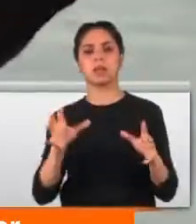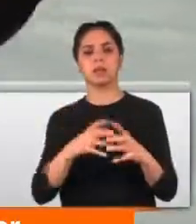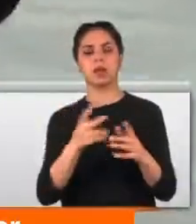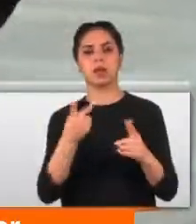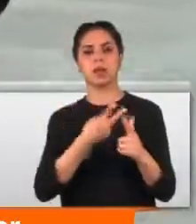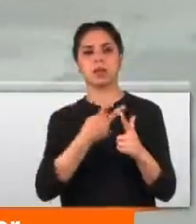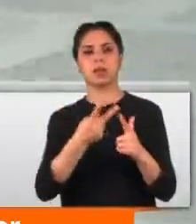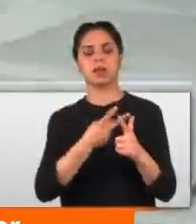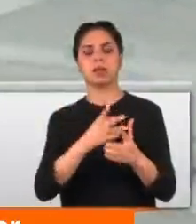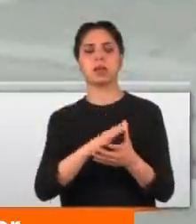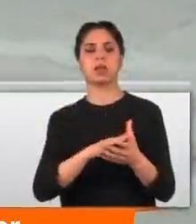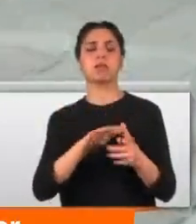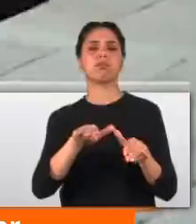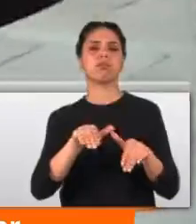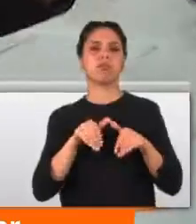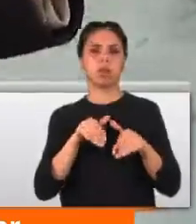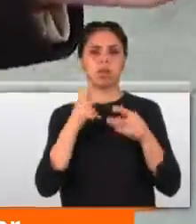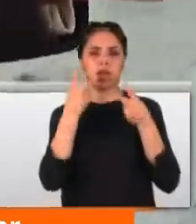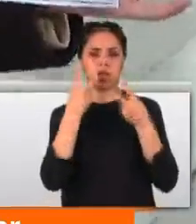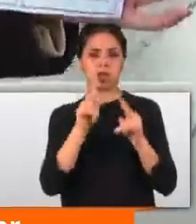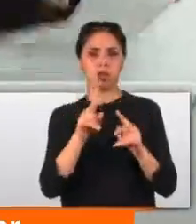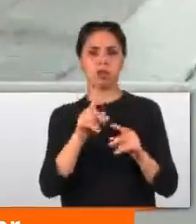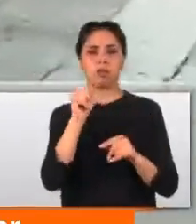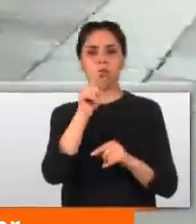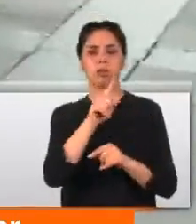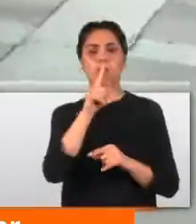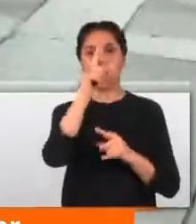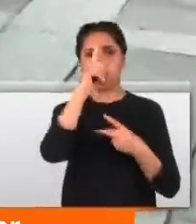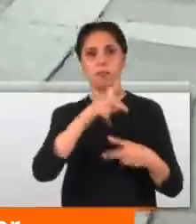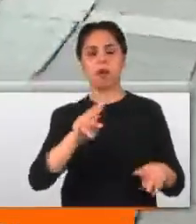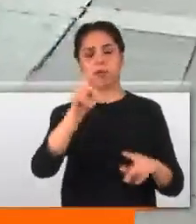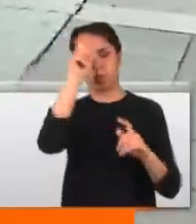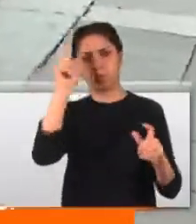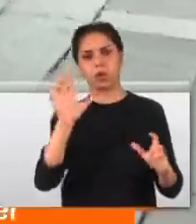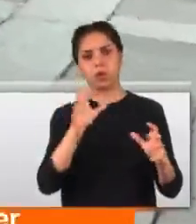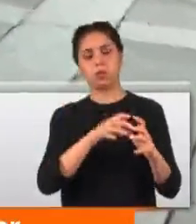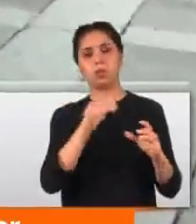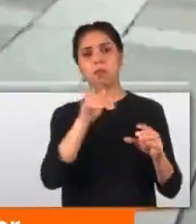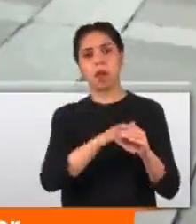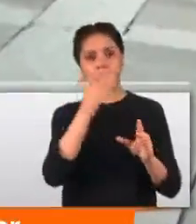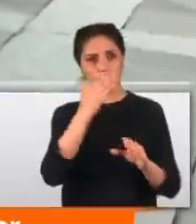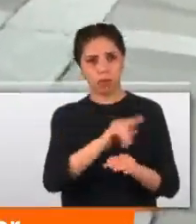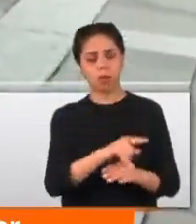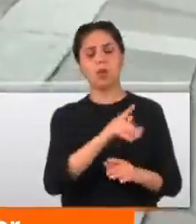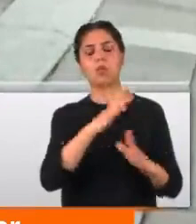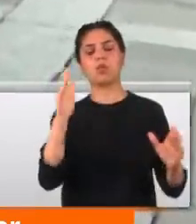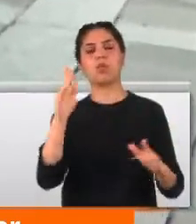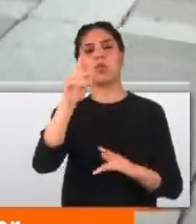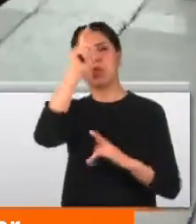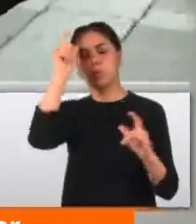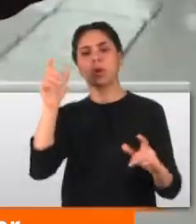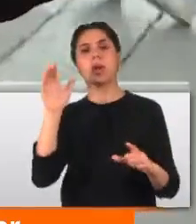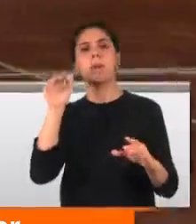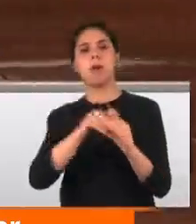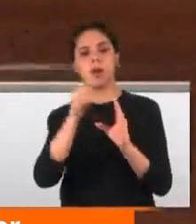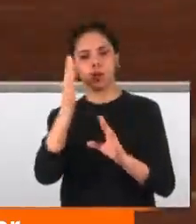ikisi seçimden çekildiğini açıkladı büyük Türkiye Partisi ve bağımsız Türkiye Partisi olmayınca oy pusulasında 24 siyasi